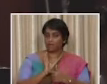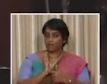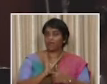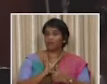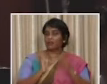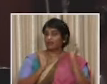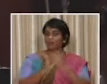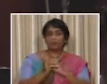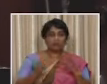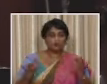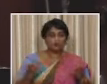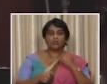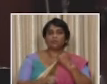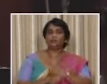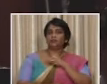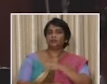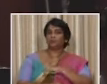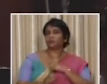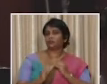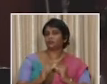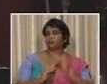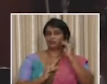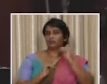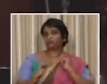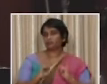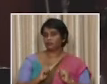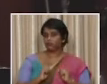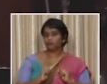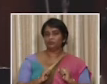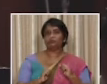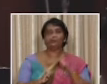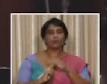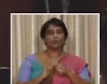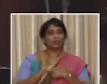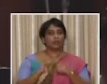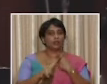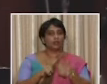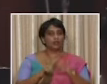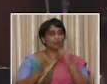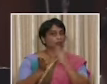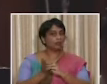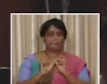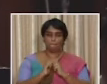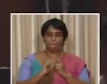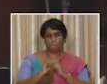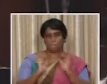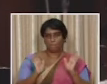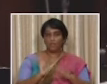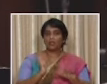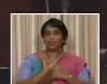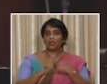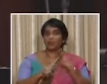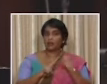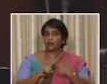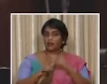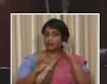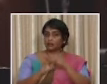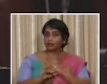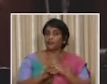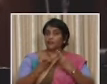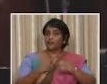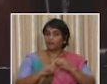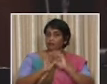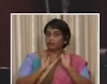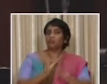ගැහුවේ නැත්තම් රජයේ ආදායම කොහොමද වැඩි කරගන්නේ කියලා. දැන් බදු ගහන එකේ ප්‍රශ්නයක් නැහැ. මේ බදු ගහන